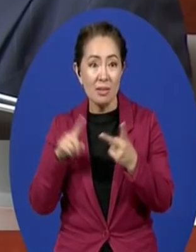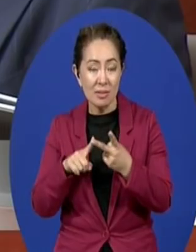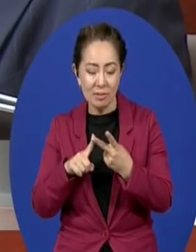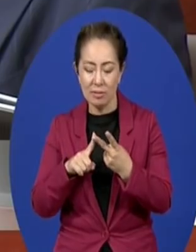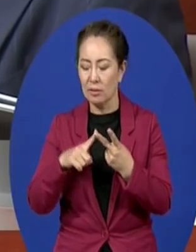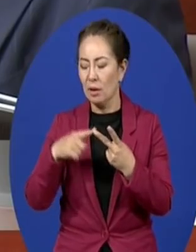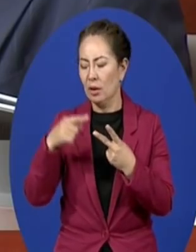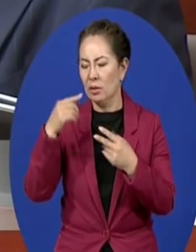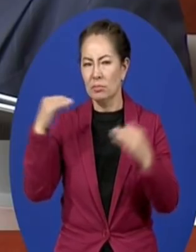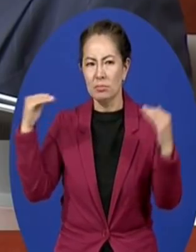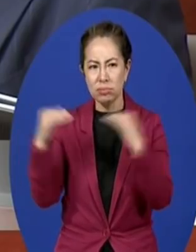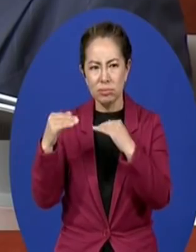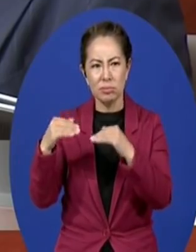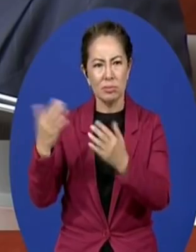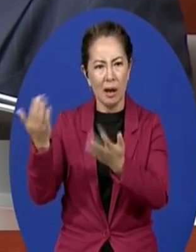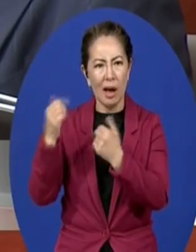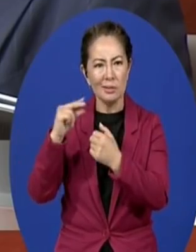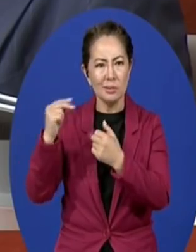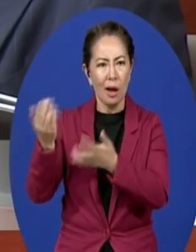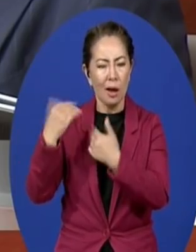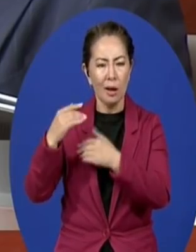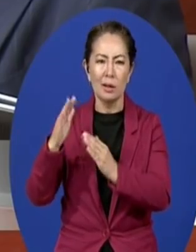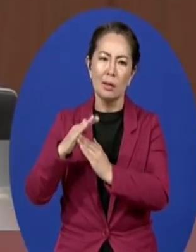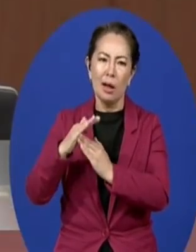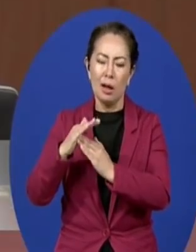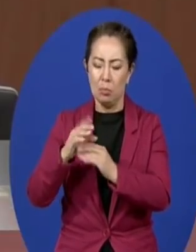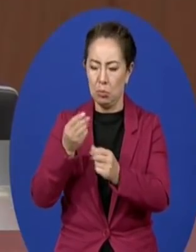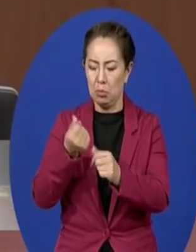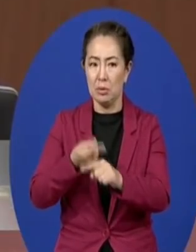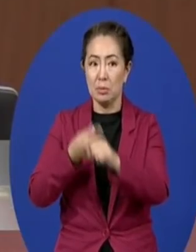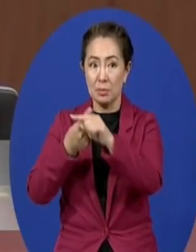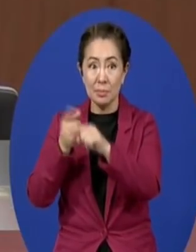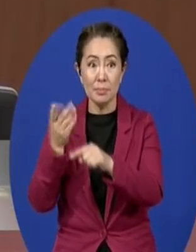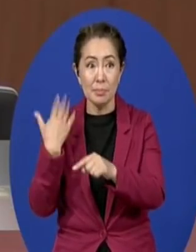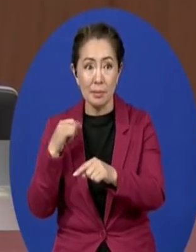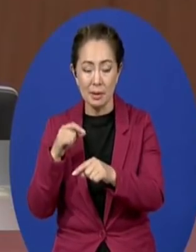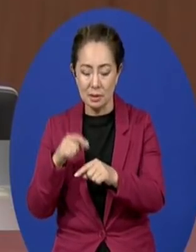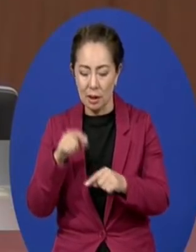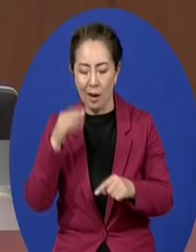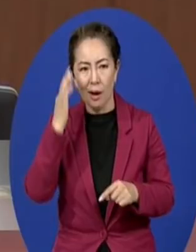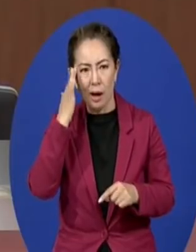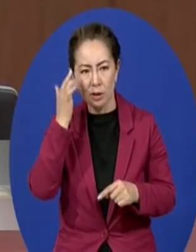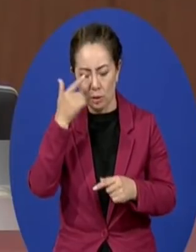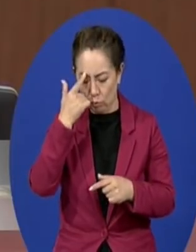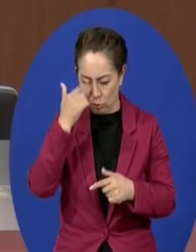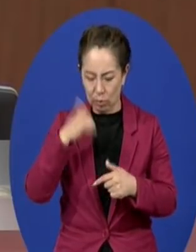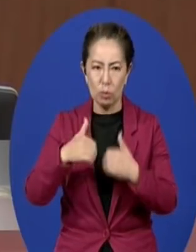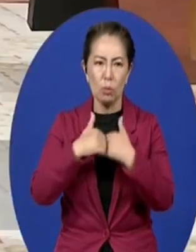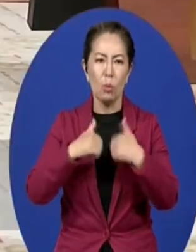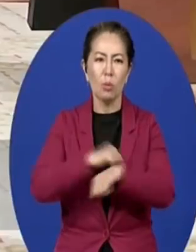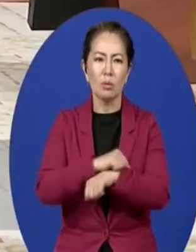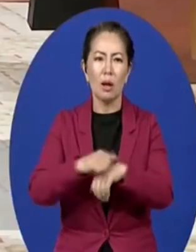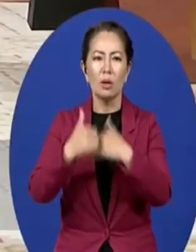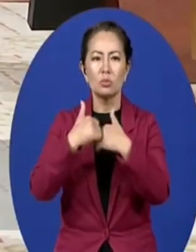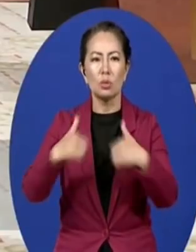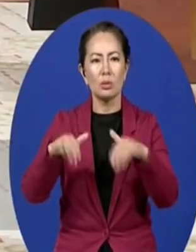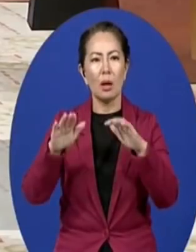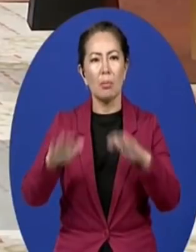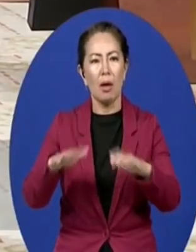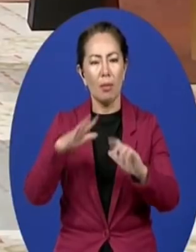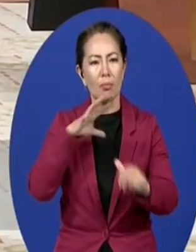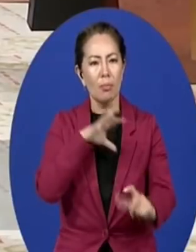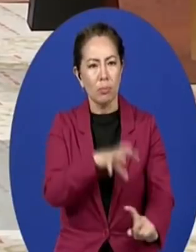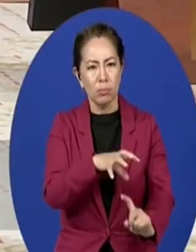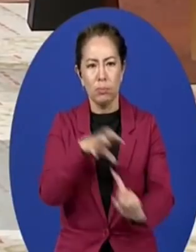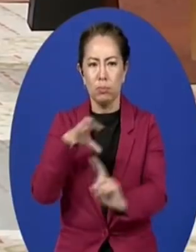ирсэн ачаа тээвэр саатаж, тээвэрлэлтэй холбоотой үнийн хөрөгдөл үүссэн. Мөн гадаад дотоодын ажлагсдыг удаан хугацаагаар тусгаарлах, хот хоорондын зорчих хөдөлгөөнийг